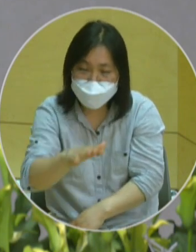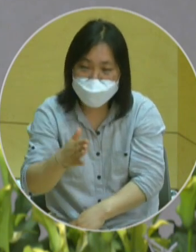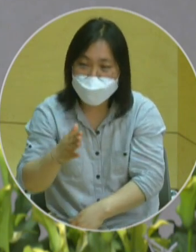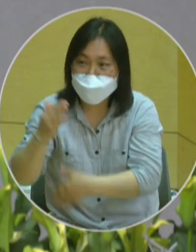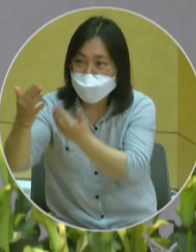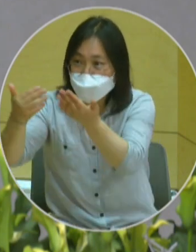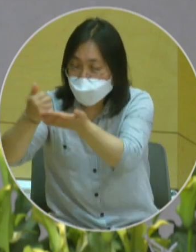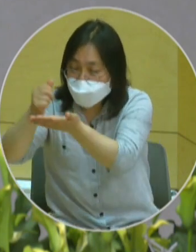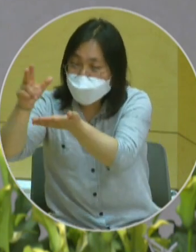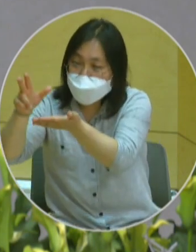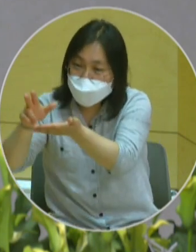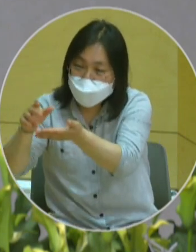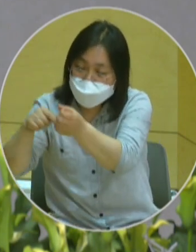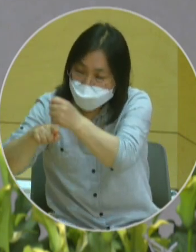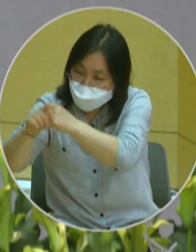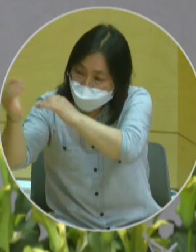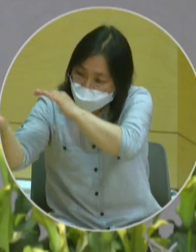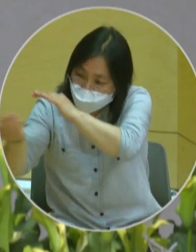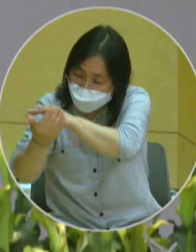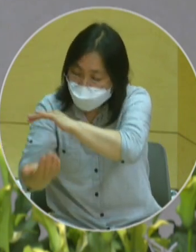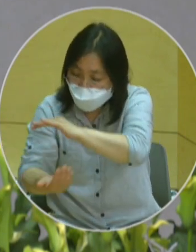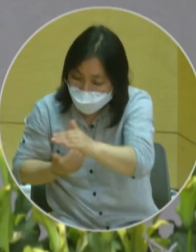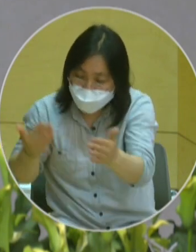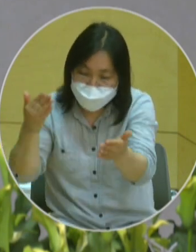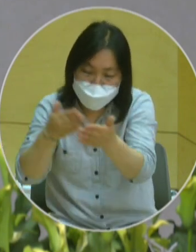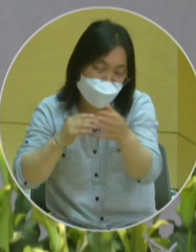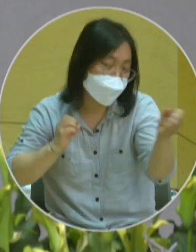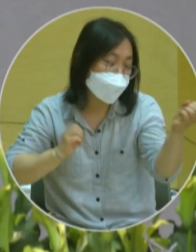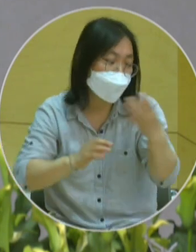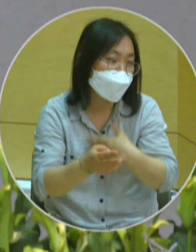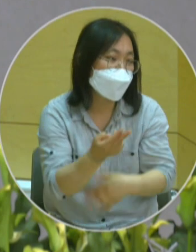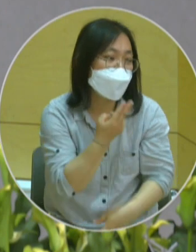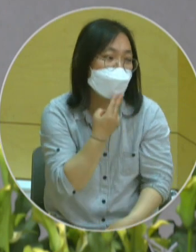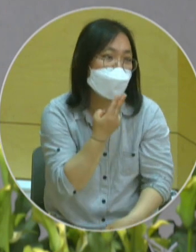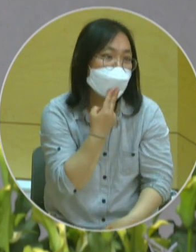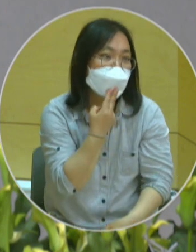문제가 본인이 갖고 있는 뜻이 이루어지기 전까지는 응답이 없어요.